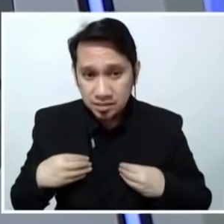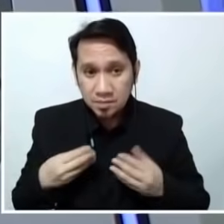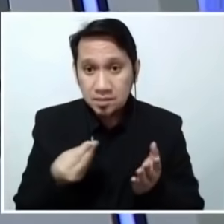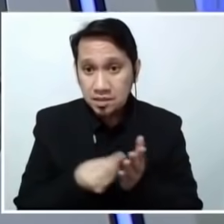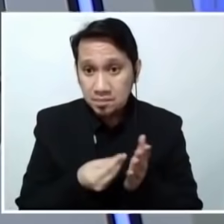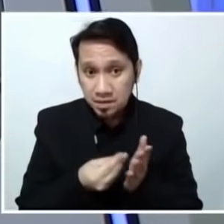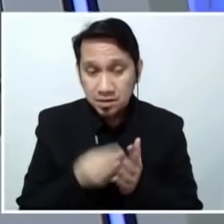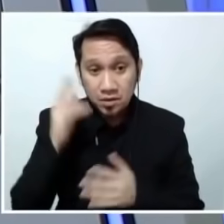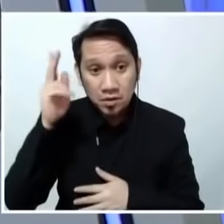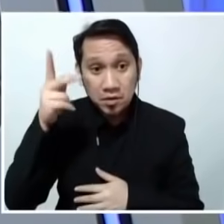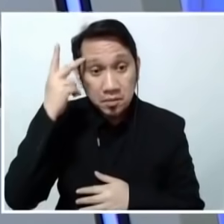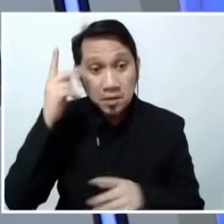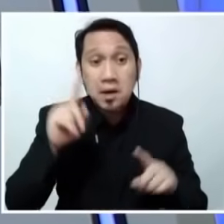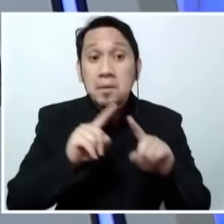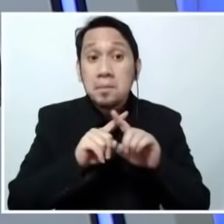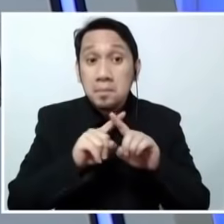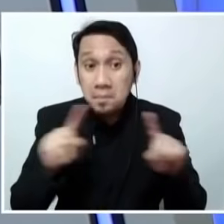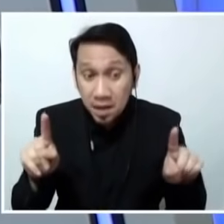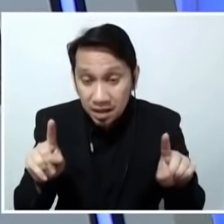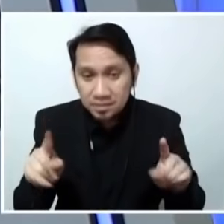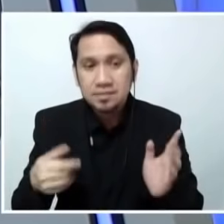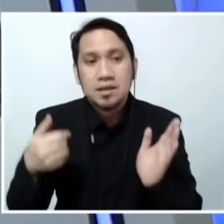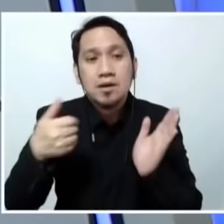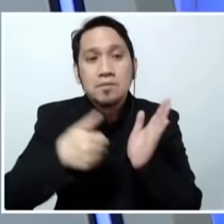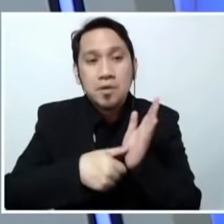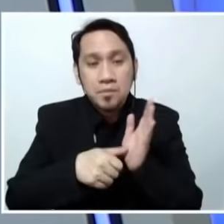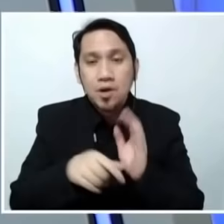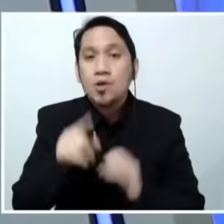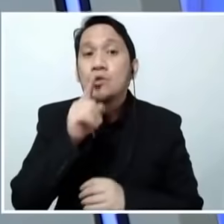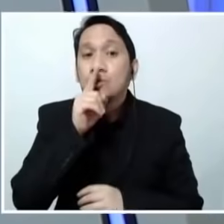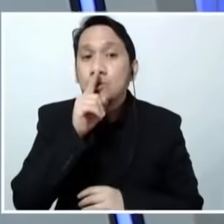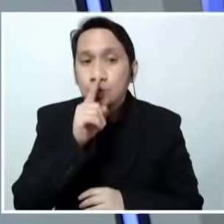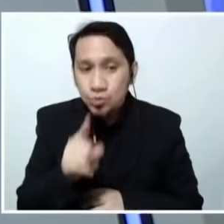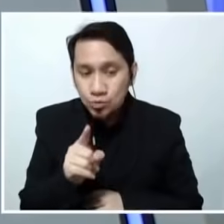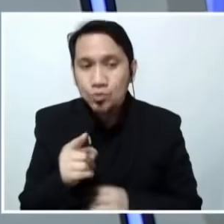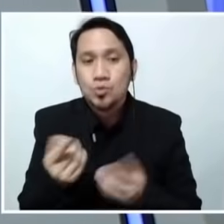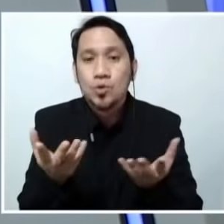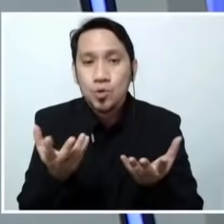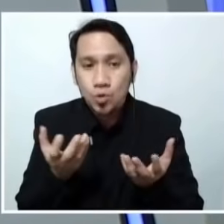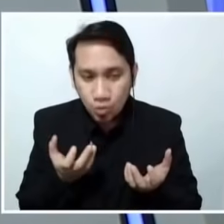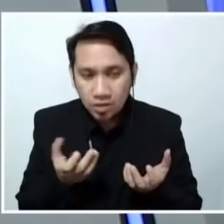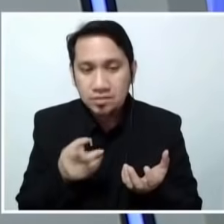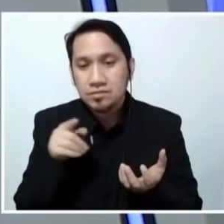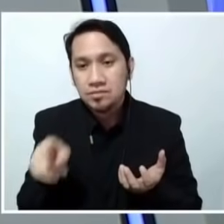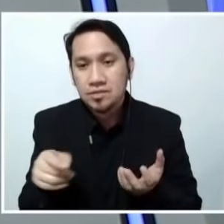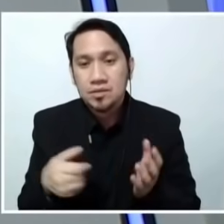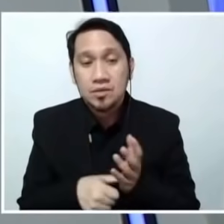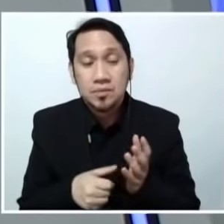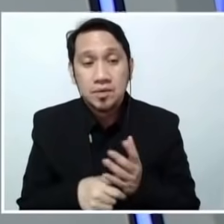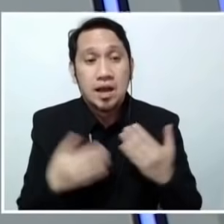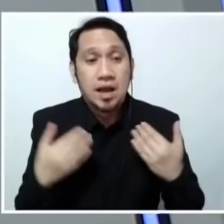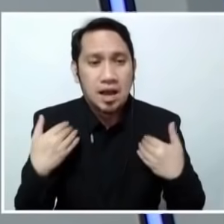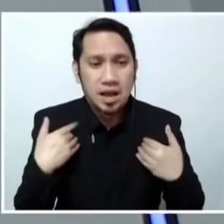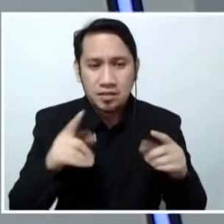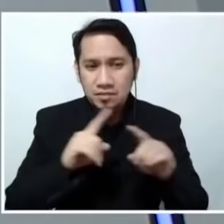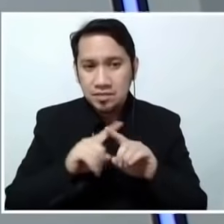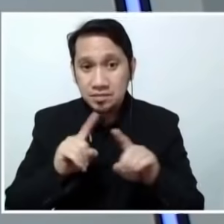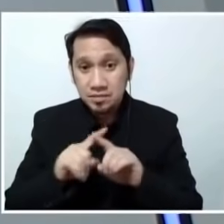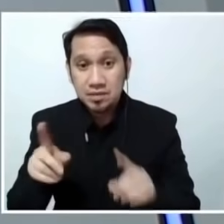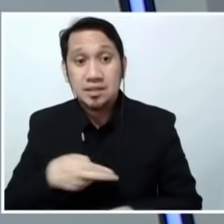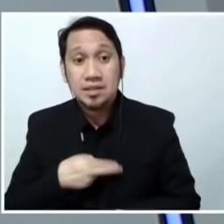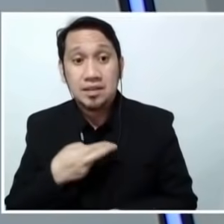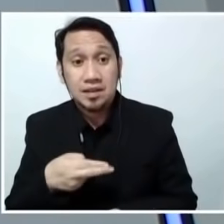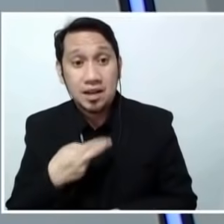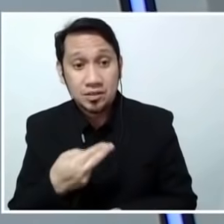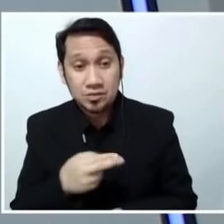politiko pero iboto pa rin ang tunay nilang kandidato. Umani ng samut-saring reaksyon ang naunang